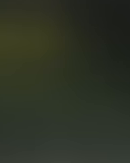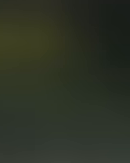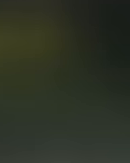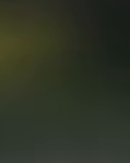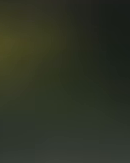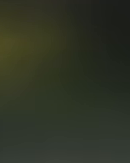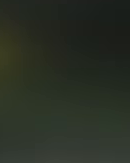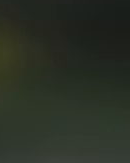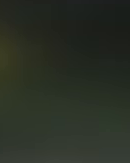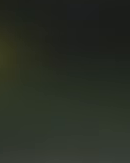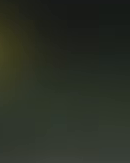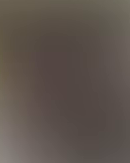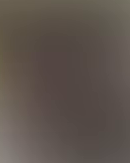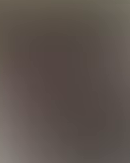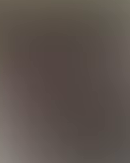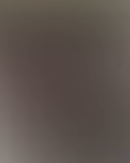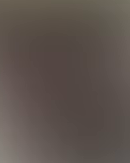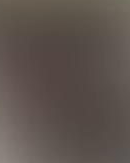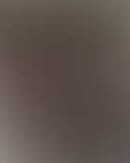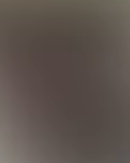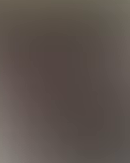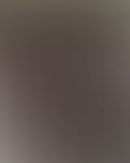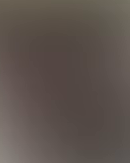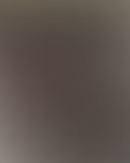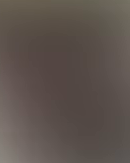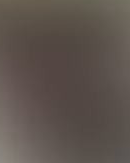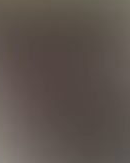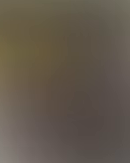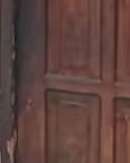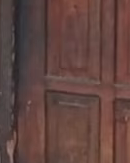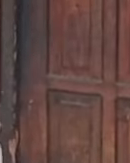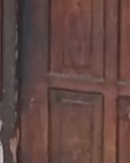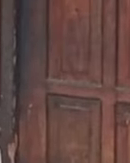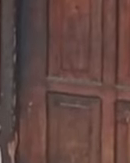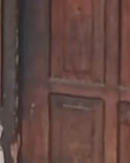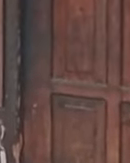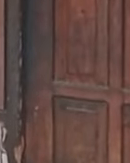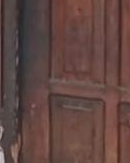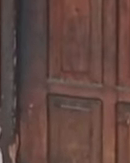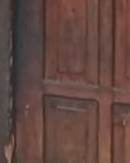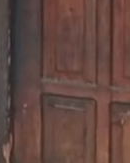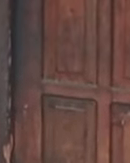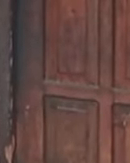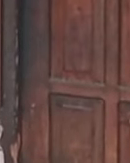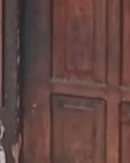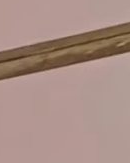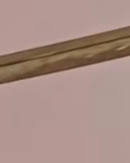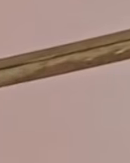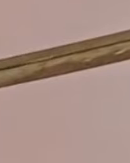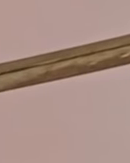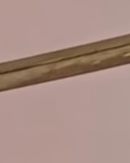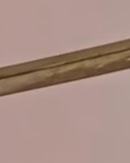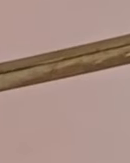juta kepada PLN agar bisa memindahkan tiang listrik di teras rumahnya. Warga Jalan Bulak Banteng Perintis Kenjeran Surabaya